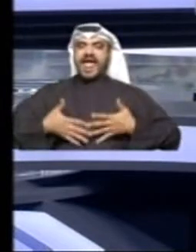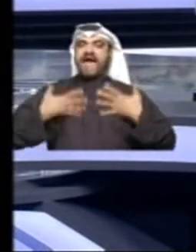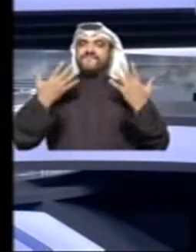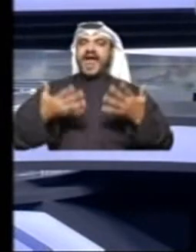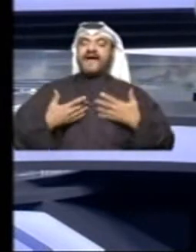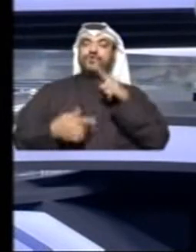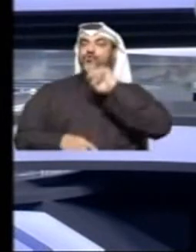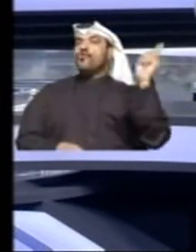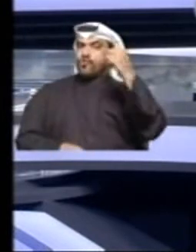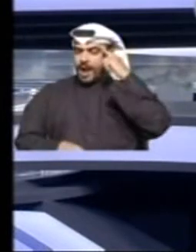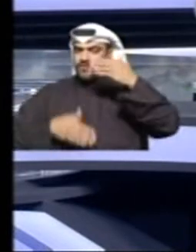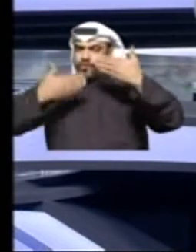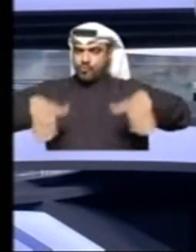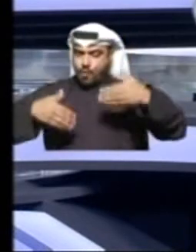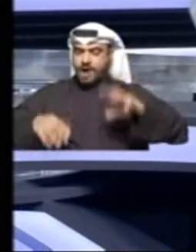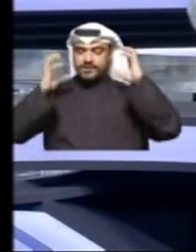بأن الإعاقة